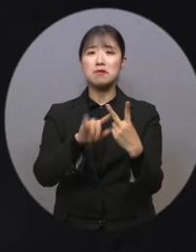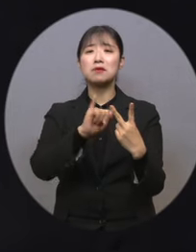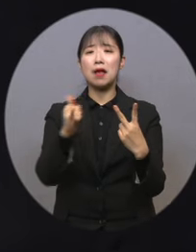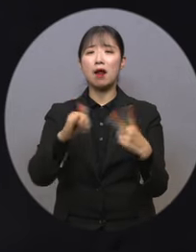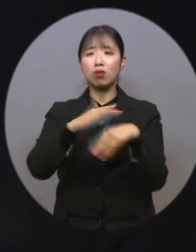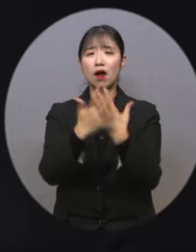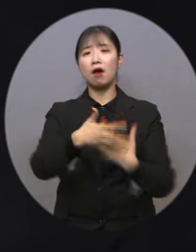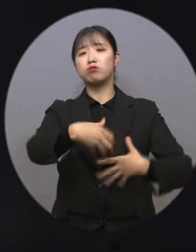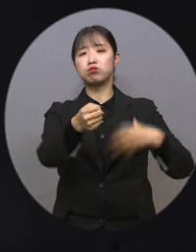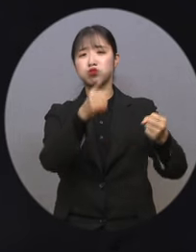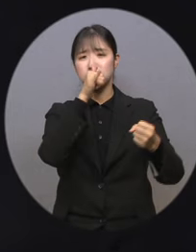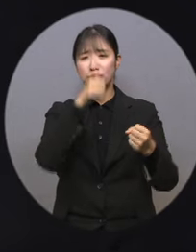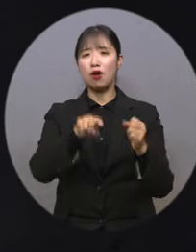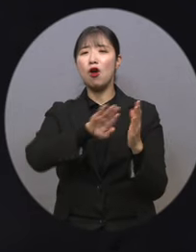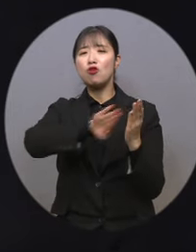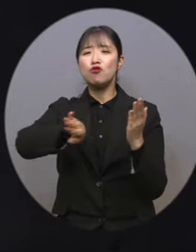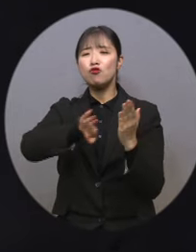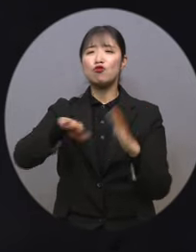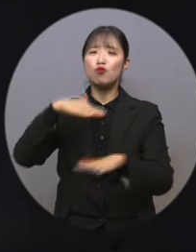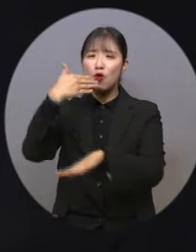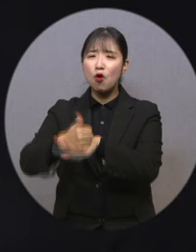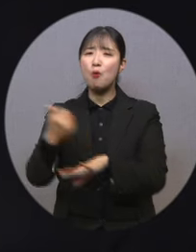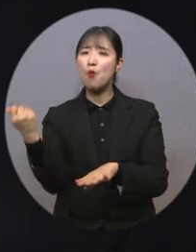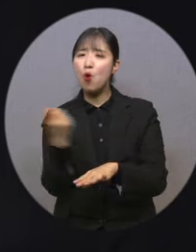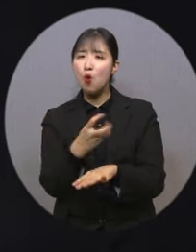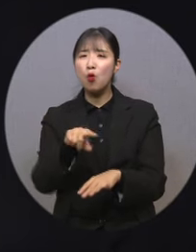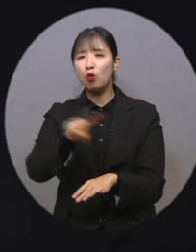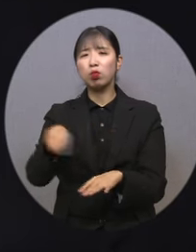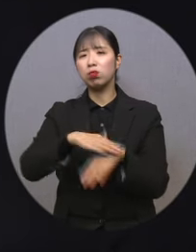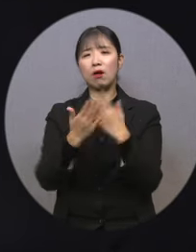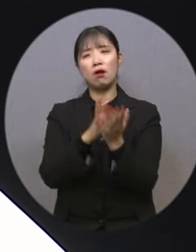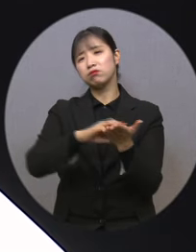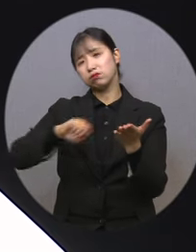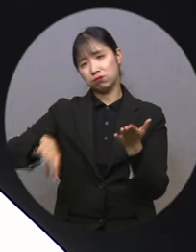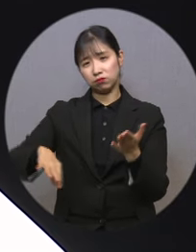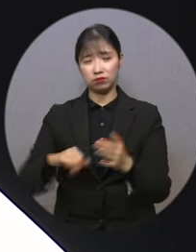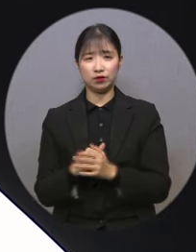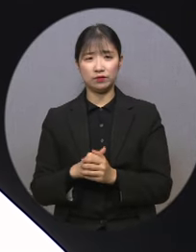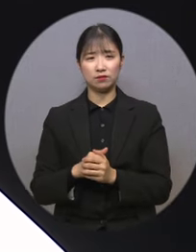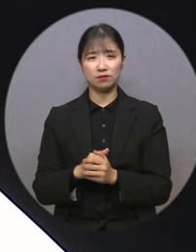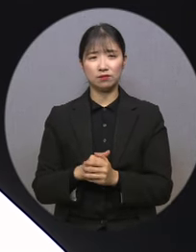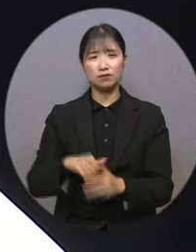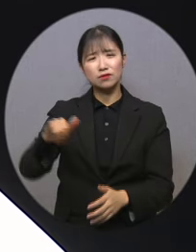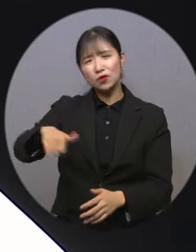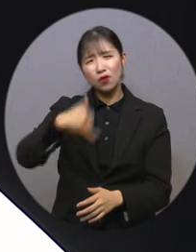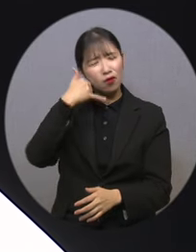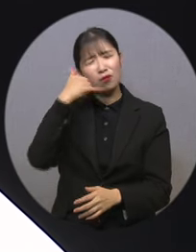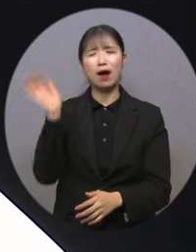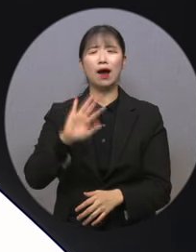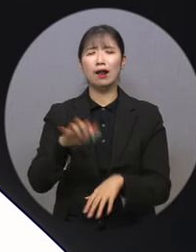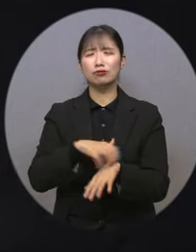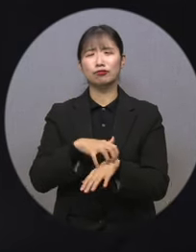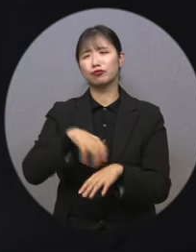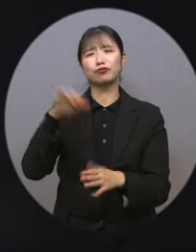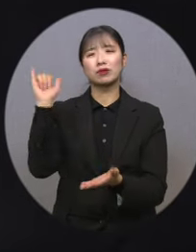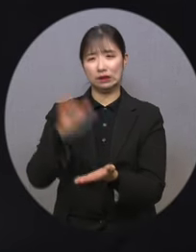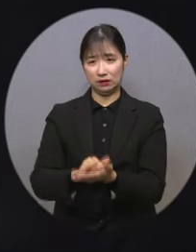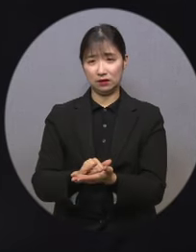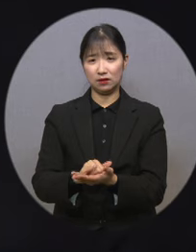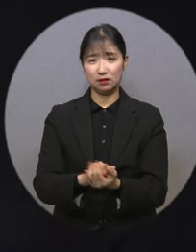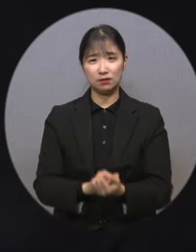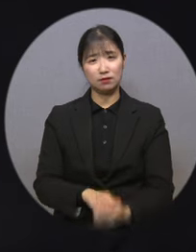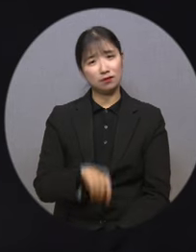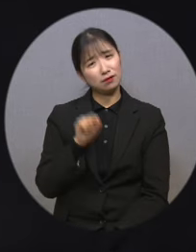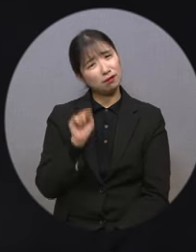차지하니까 저 뒤에 있는 사람들이 여론조사에서 배제됩니다. 전화 받기 귀찮으니까 끊어버려요. 이런 게